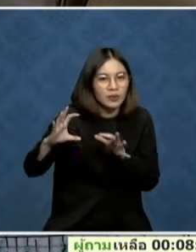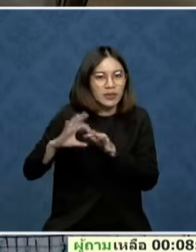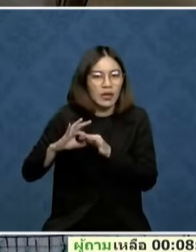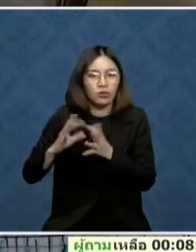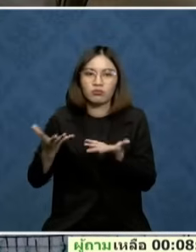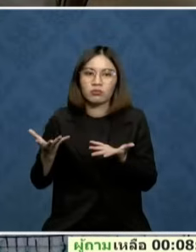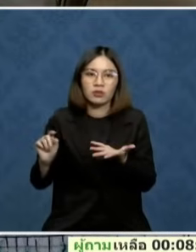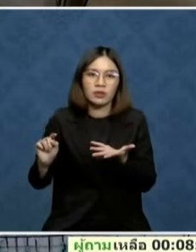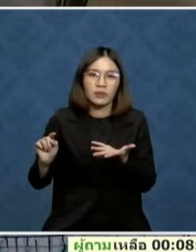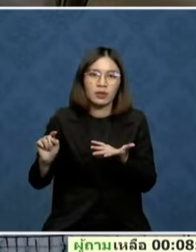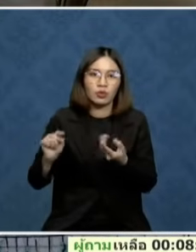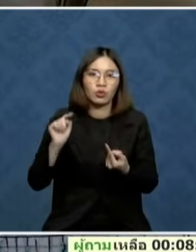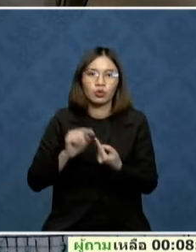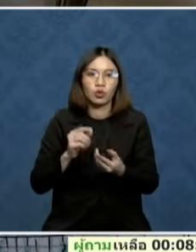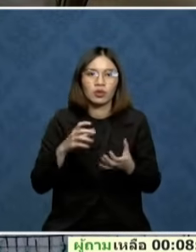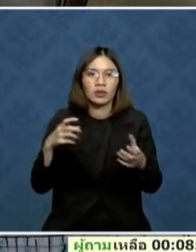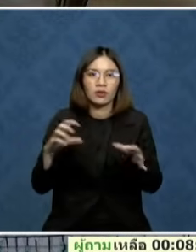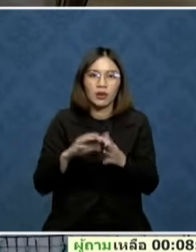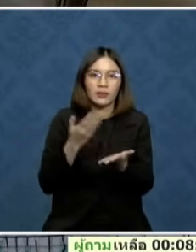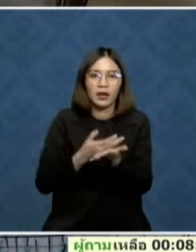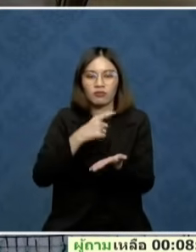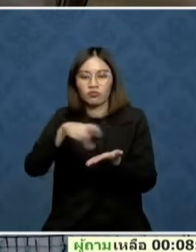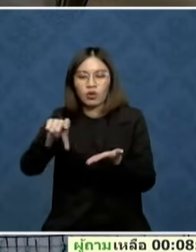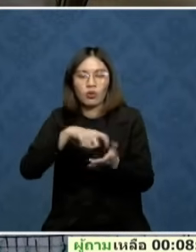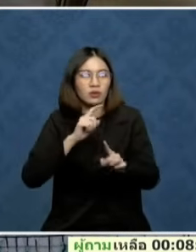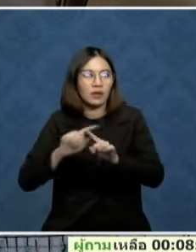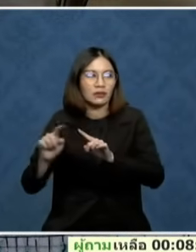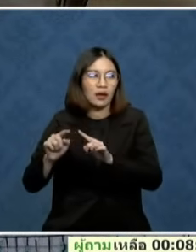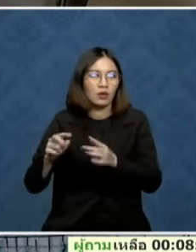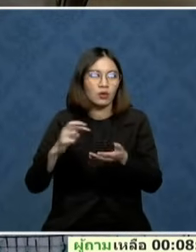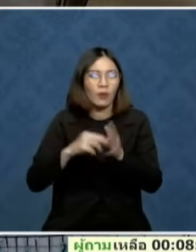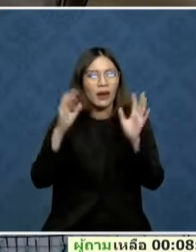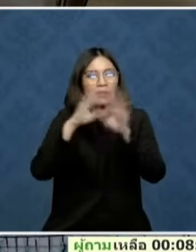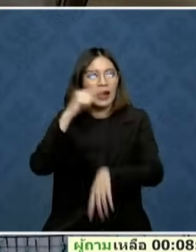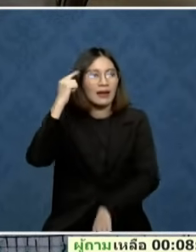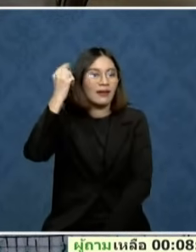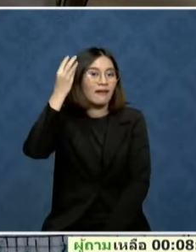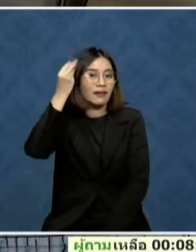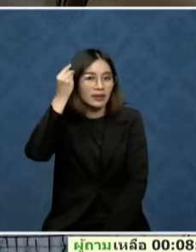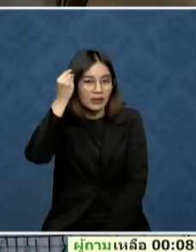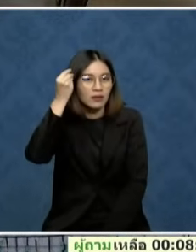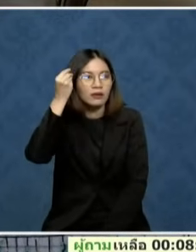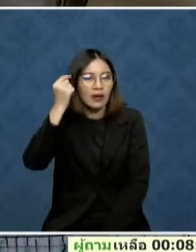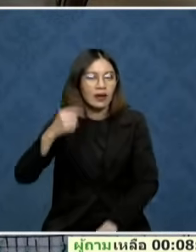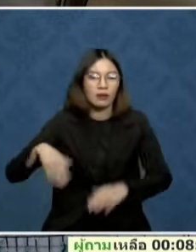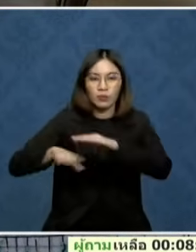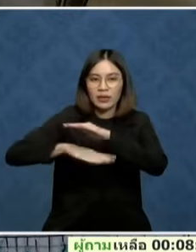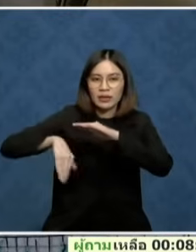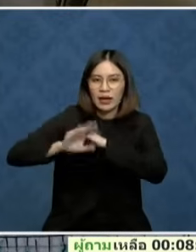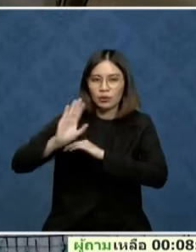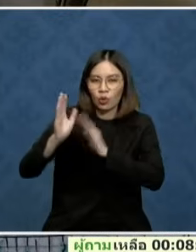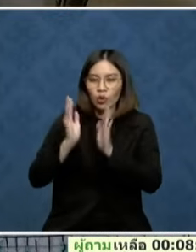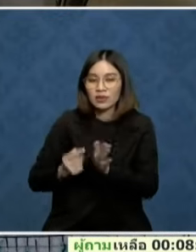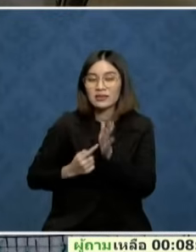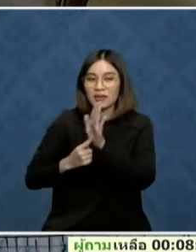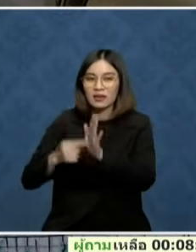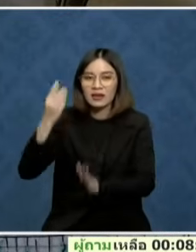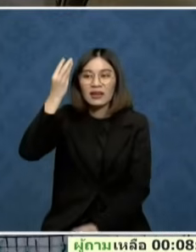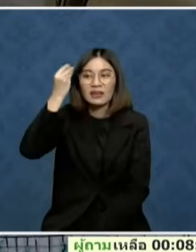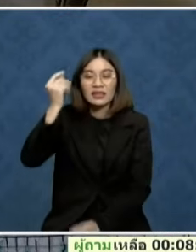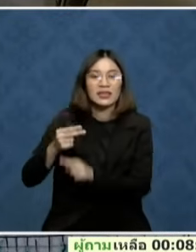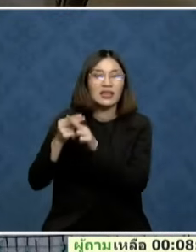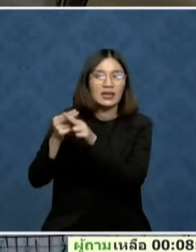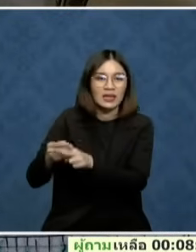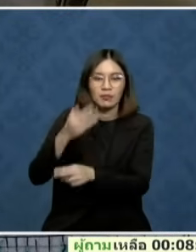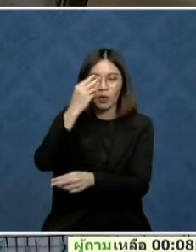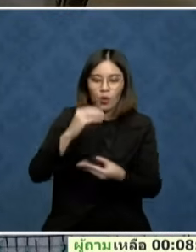องกับธุรกรรมดังกล่าวแต่เป็นเพียงการอนุมานโดยสร้างสมมติฐานของผู้เสนอรายงานพิเศษจากตัว